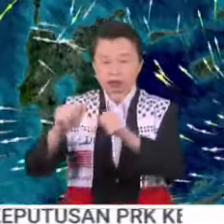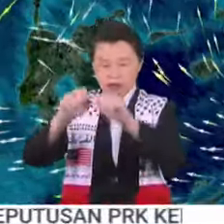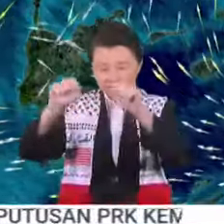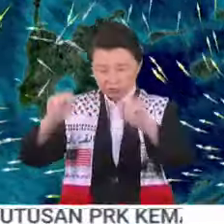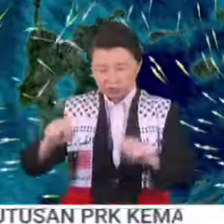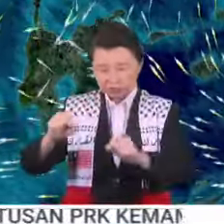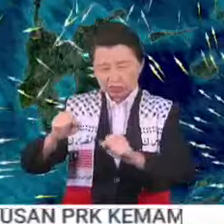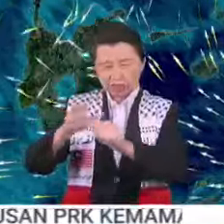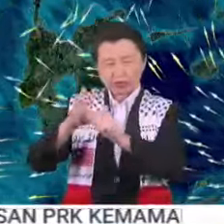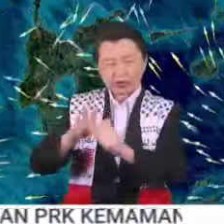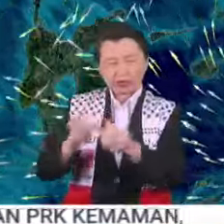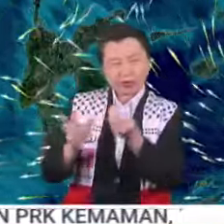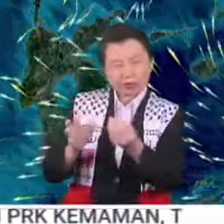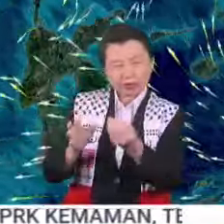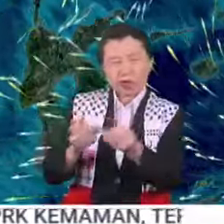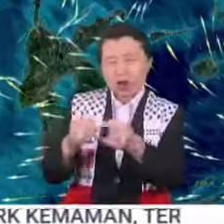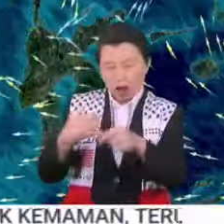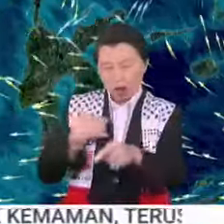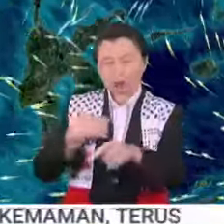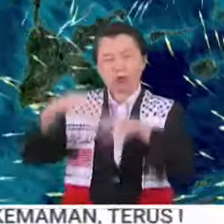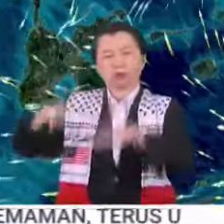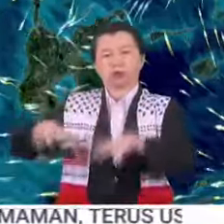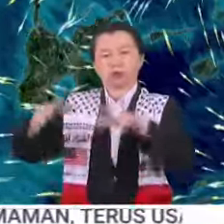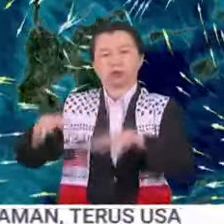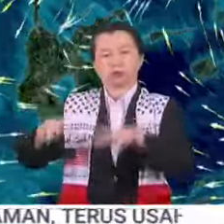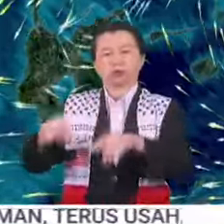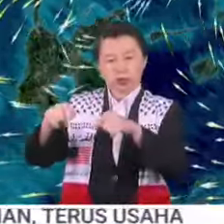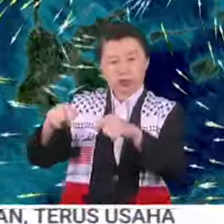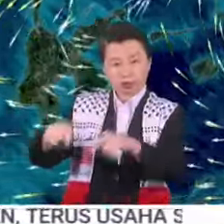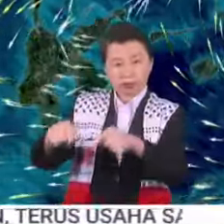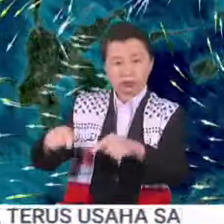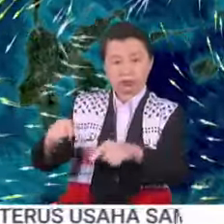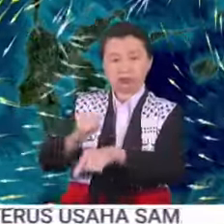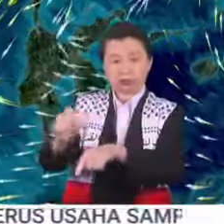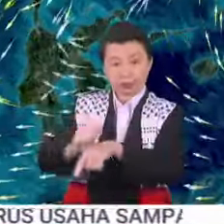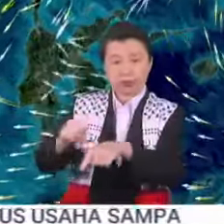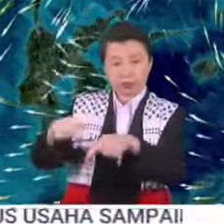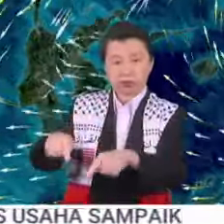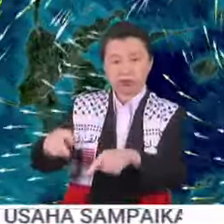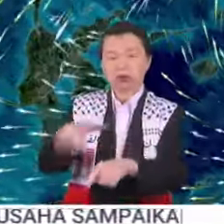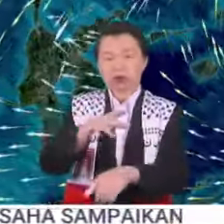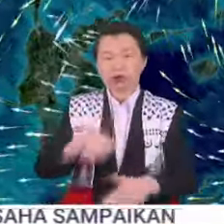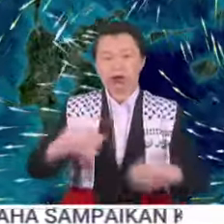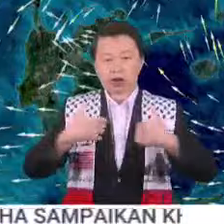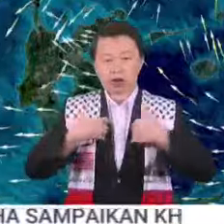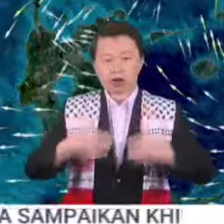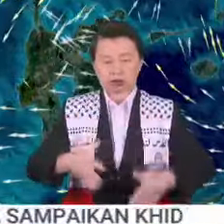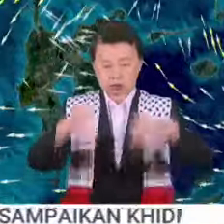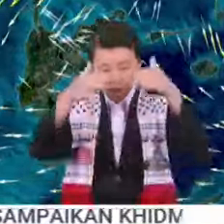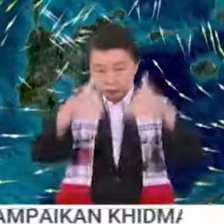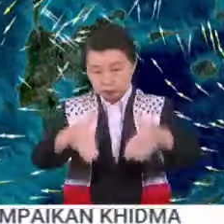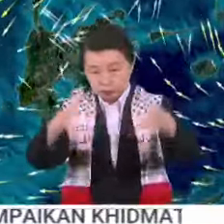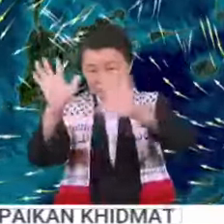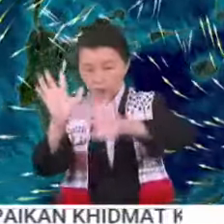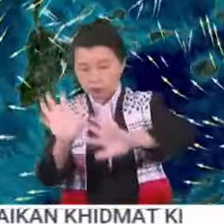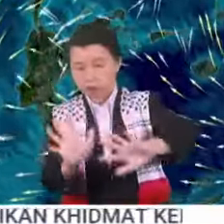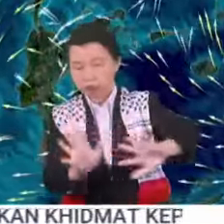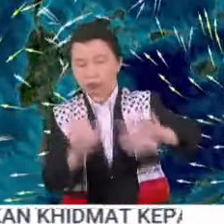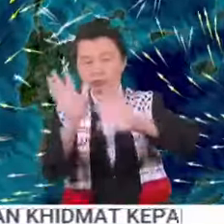ianya telah menyebabkan kelembapan tertumpu di kawasan ini. Dan seperti itu juga terdapat kawasan penumpuan angin di